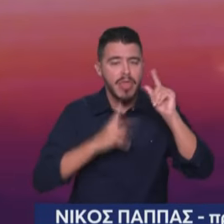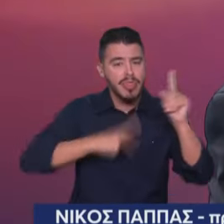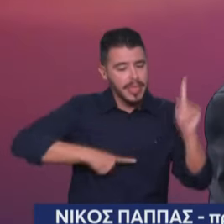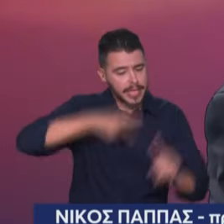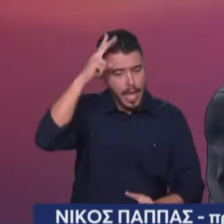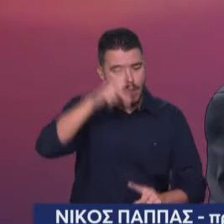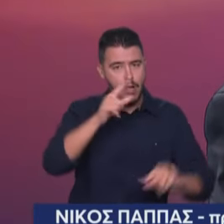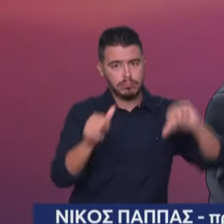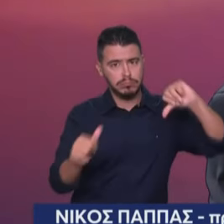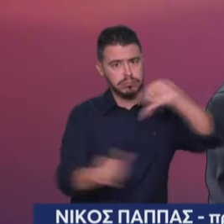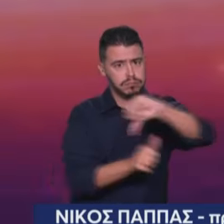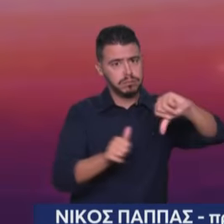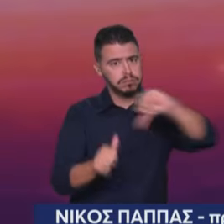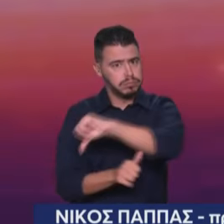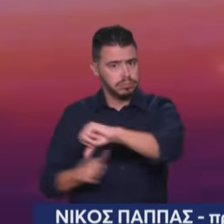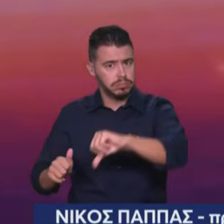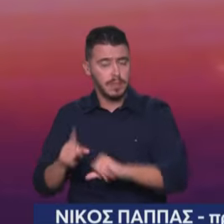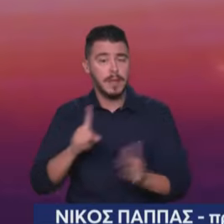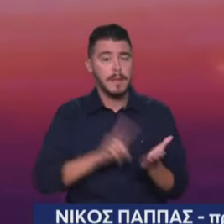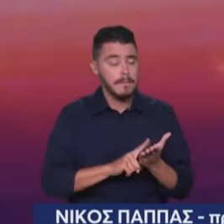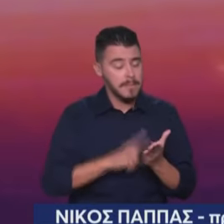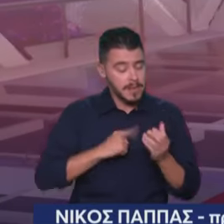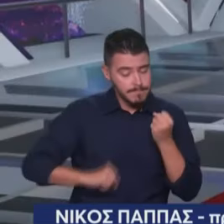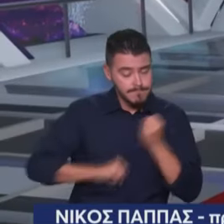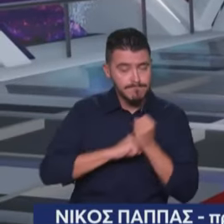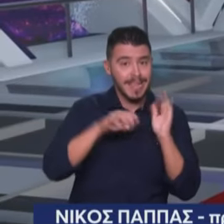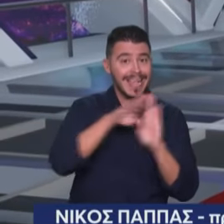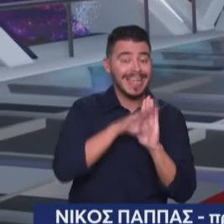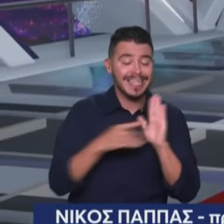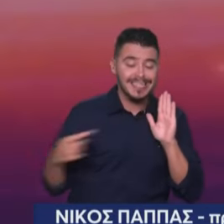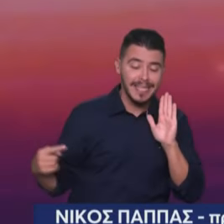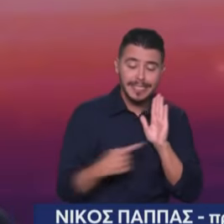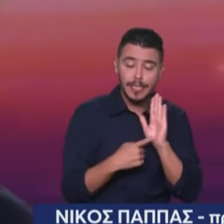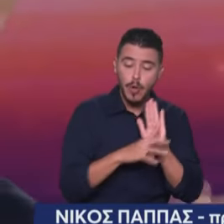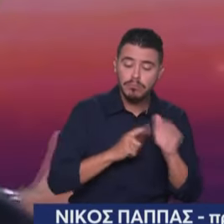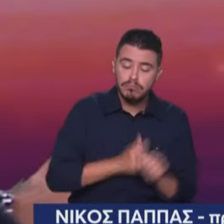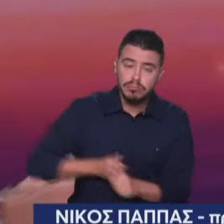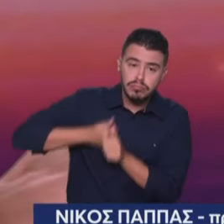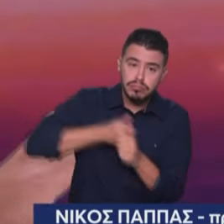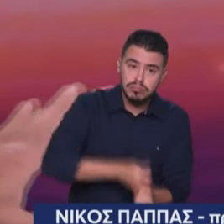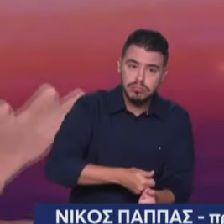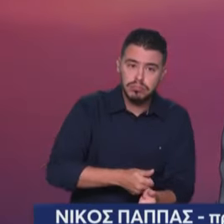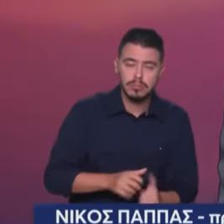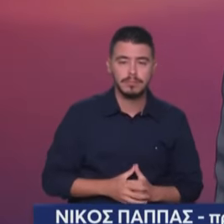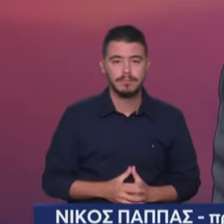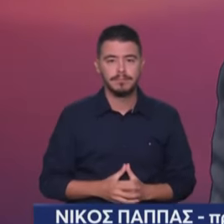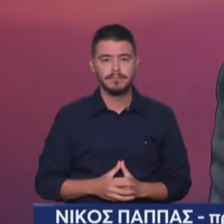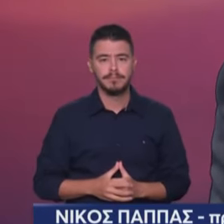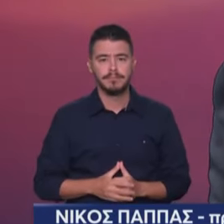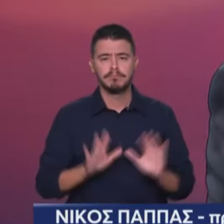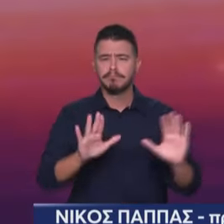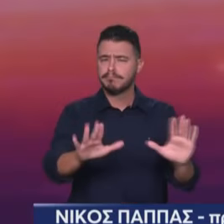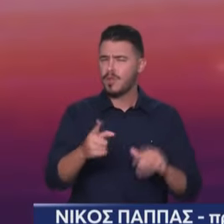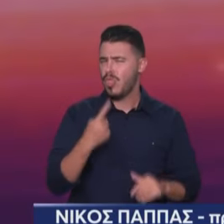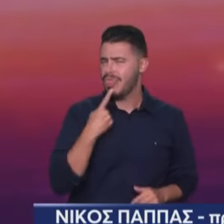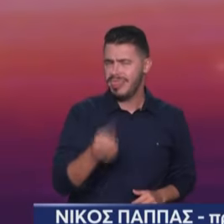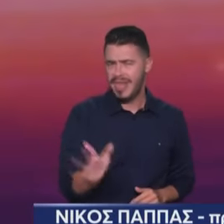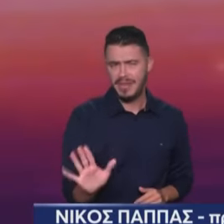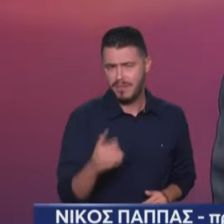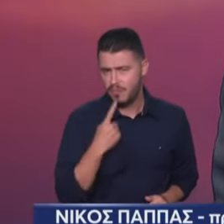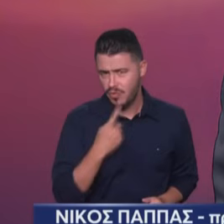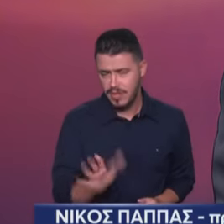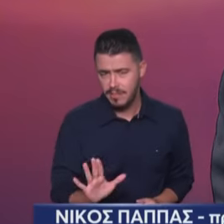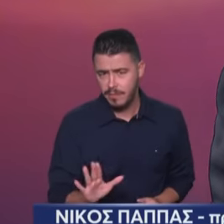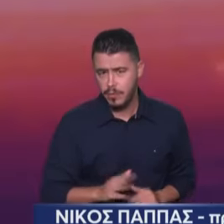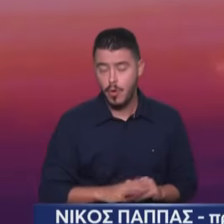να υπερασπιστώ το καταστατικό μας και να πω ότι όλα έγιναν κατά τις προβλέψεις. Δεν μιλώ γι' αυτό. Είναι σημαντικό. Προσέξτε. Είναι πολιτικό.